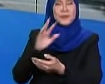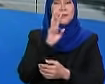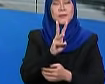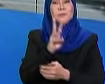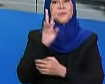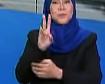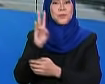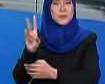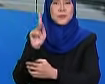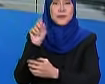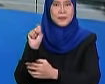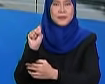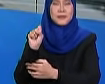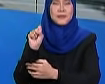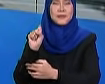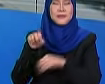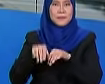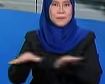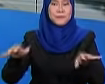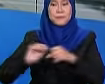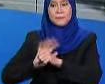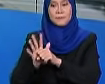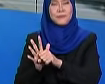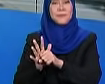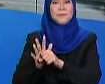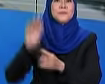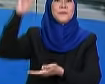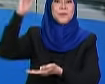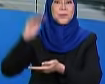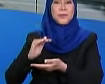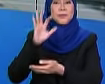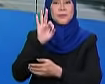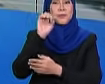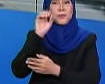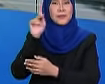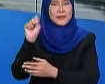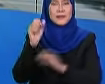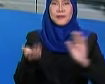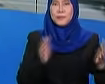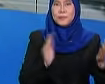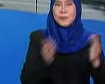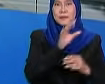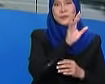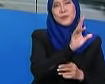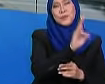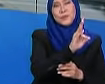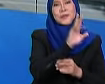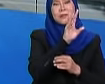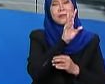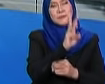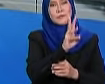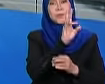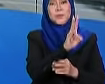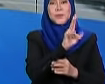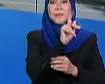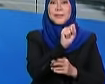677 cash jangkitan dilaporkan hari ini menurutnya 90 cash berbanding 767 cash